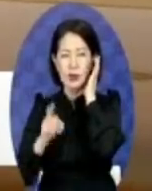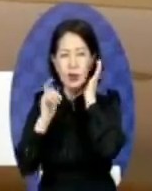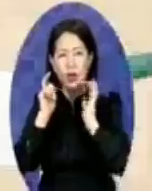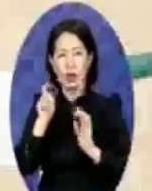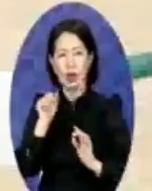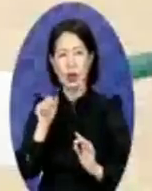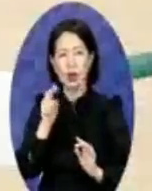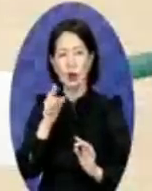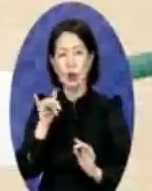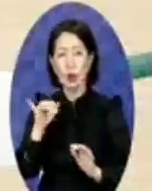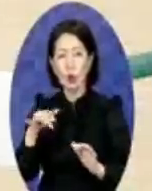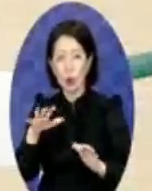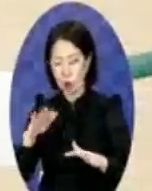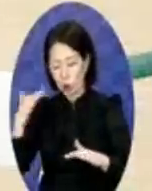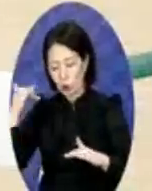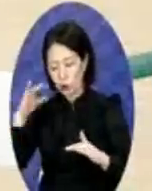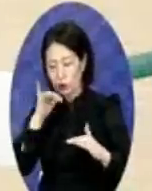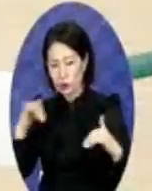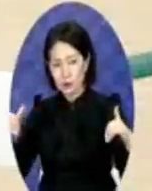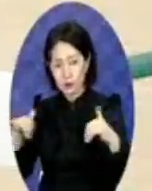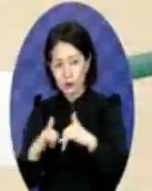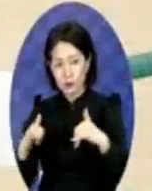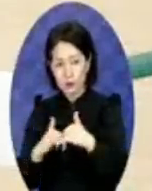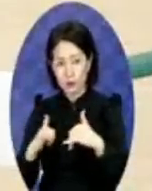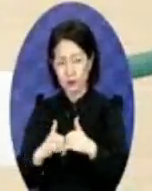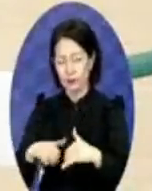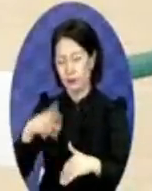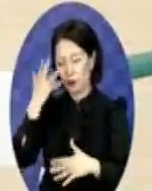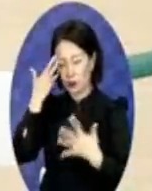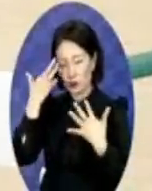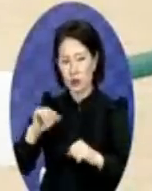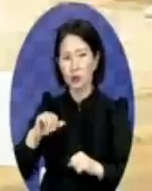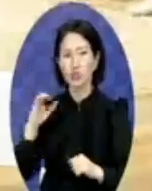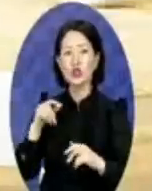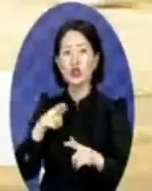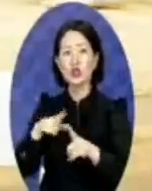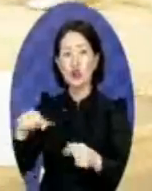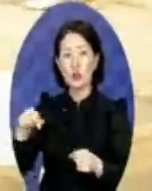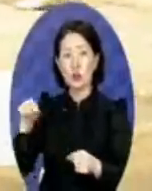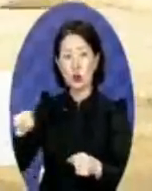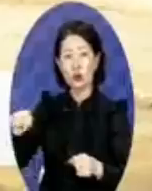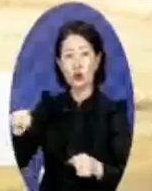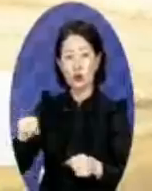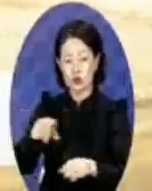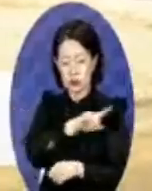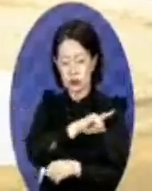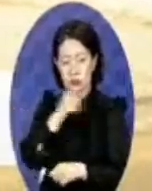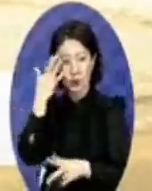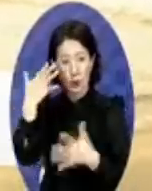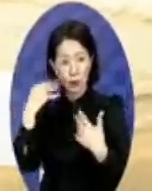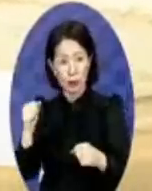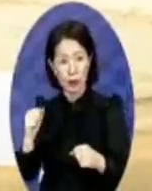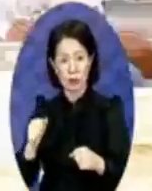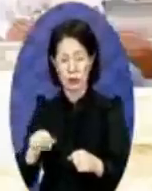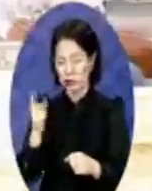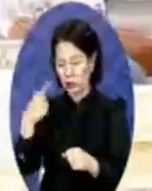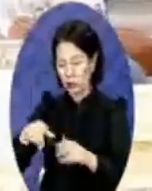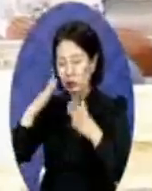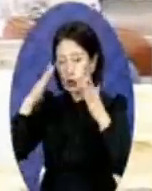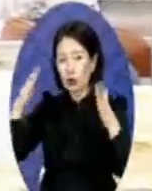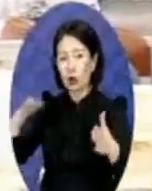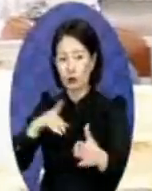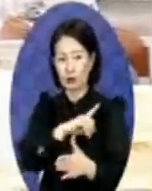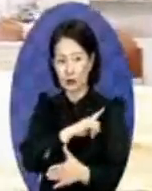авраг шалруулах тэмцээн Япон улсад зохион байгуулагдаж байгаа сум өвхийн өсвөр бага насны хүүхдийн тэмцээнүүдээс цар хүрээгээрэн хамгийн том